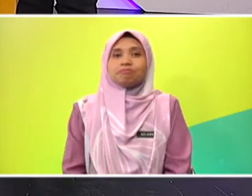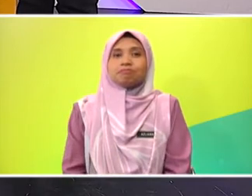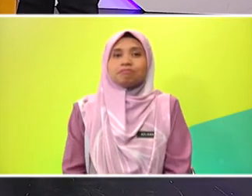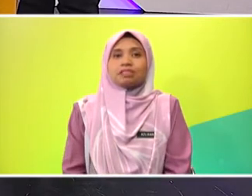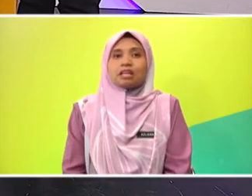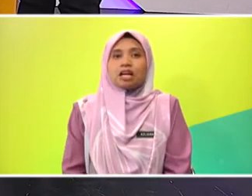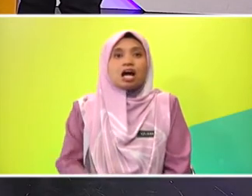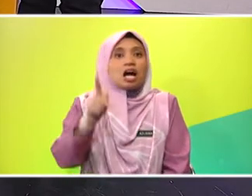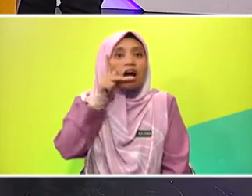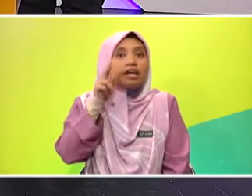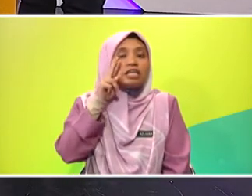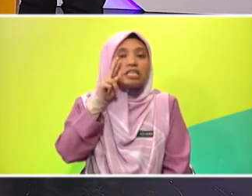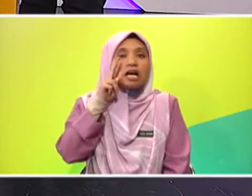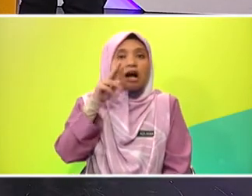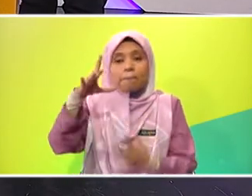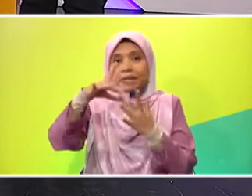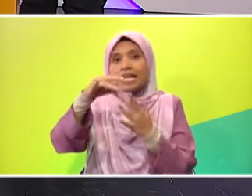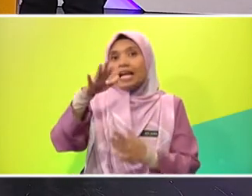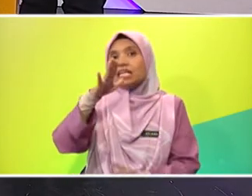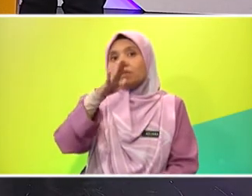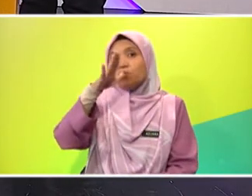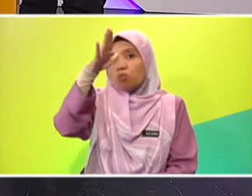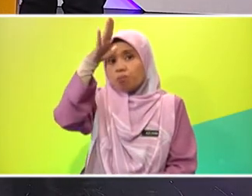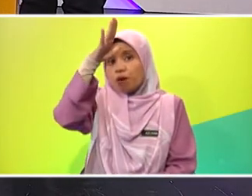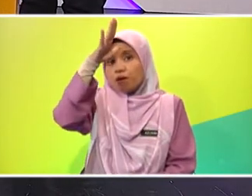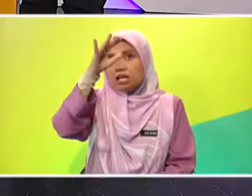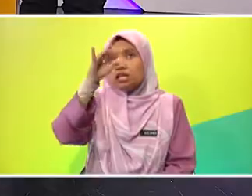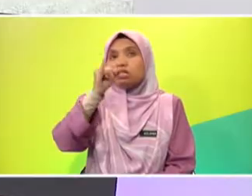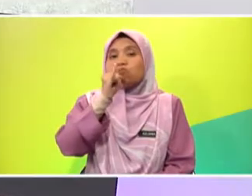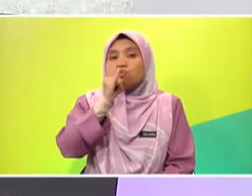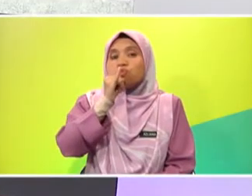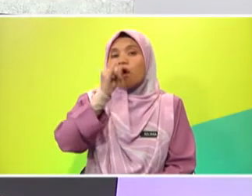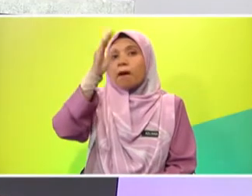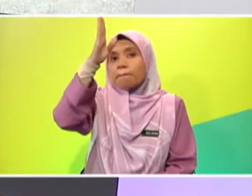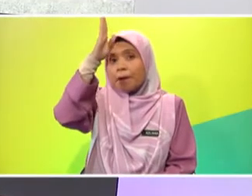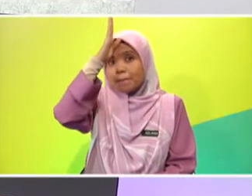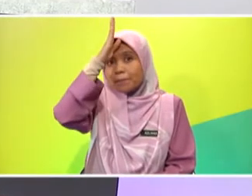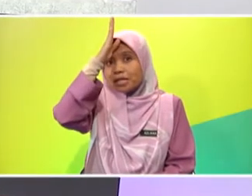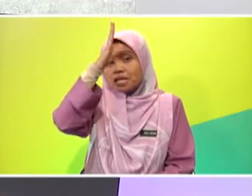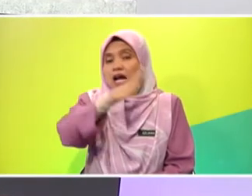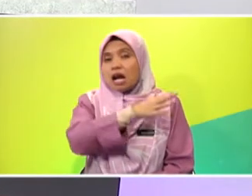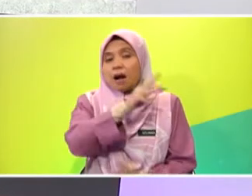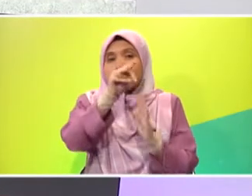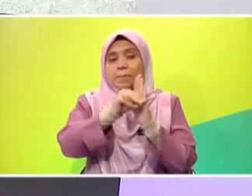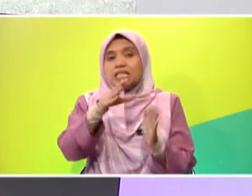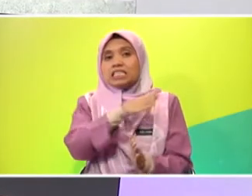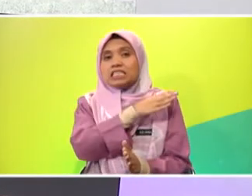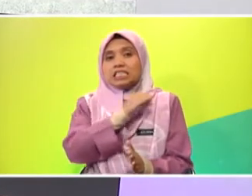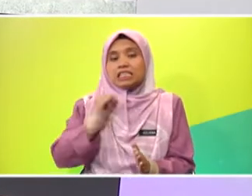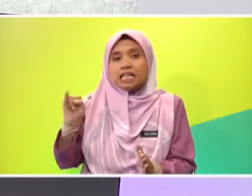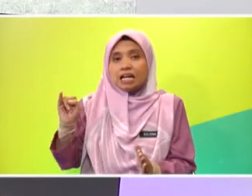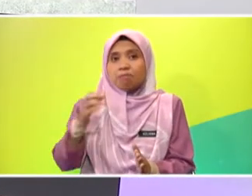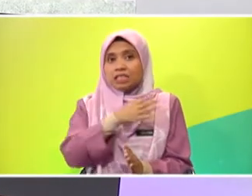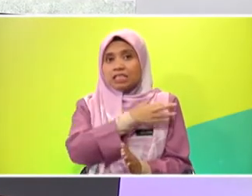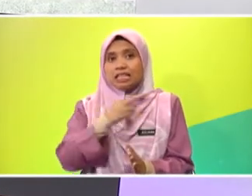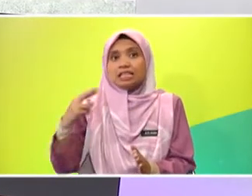safile ibu baper menyeret Hai acara sepak takraw jika ini